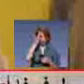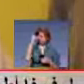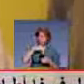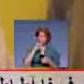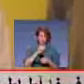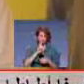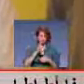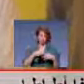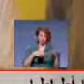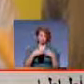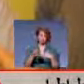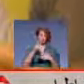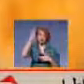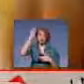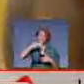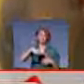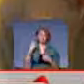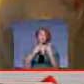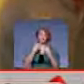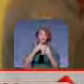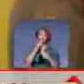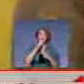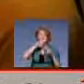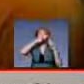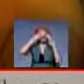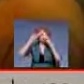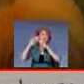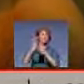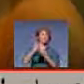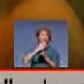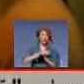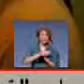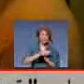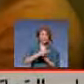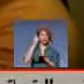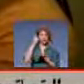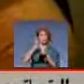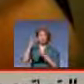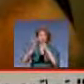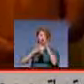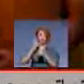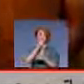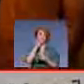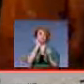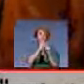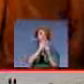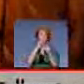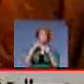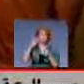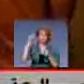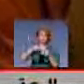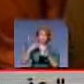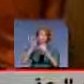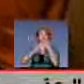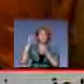مش خارقه للعاده مش بقول ان انا بقول لك اللي اتقال لي ان ممكن حد كان يقول انت السبب شوف السبب ده السبب